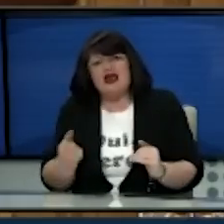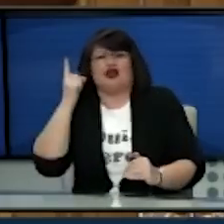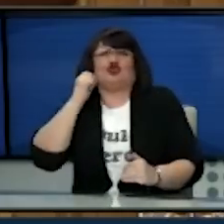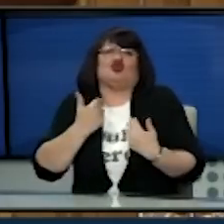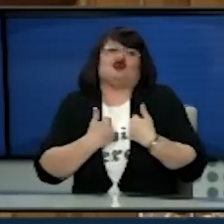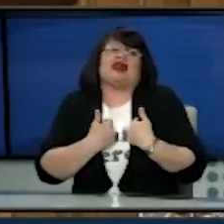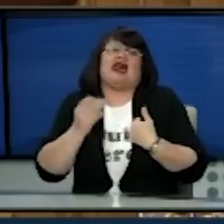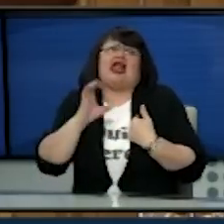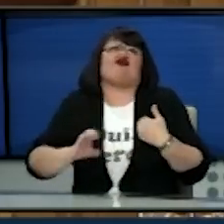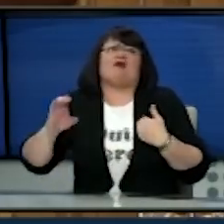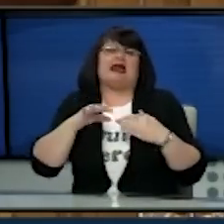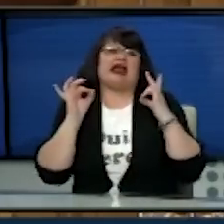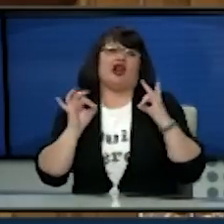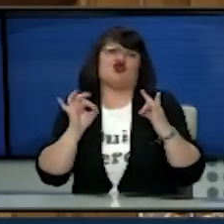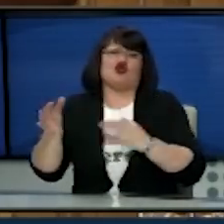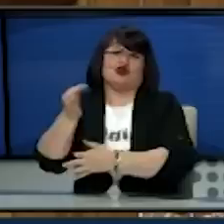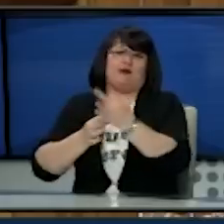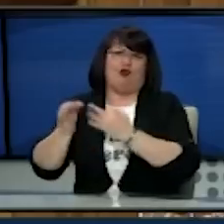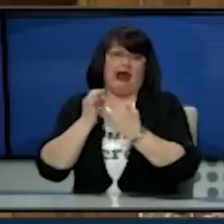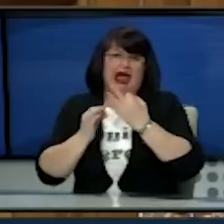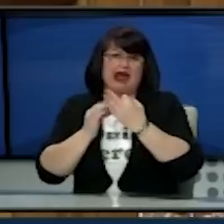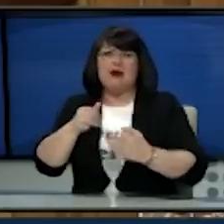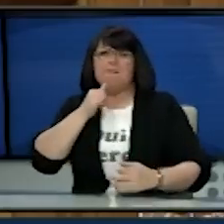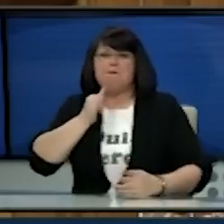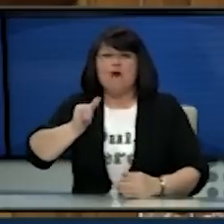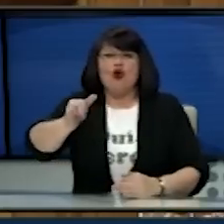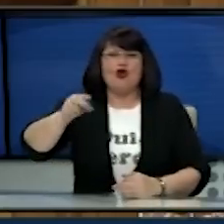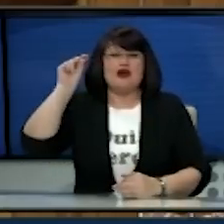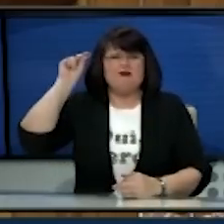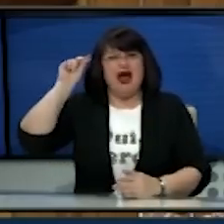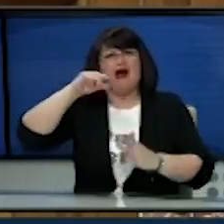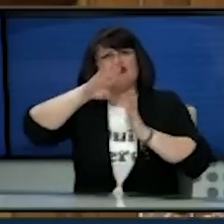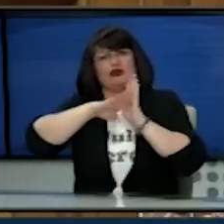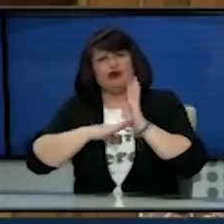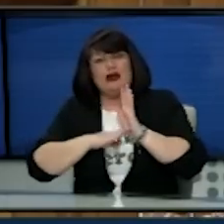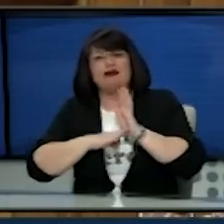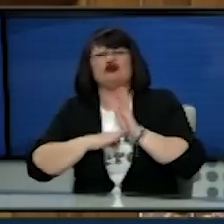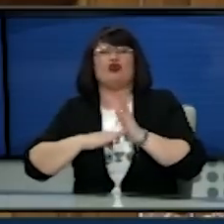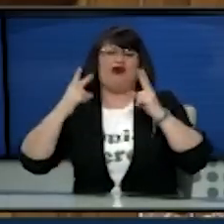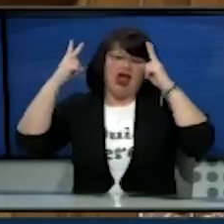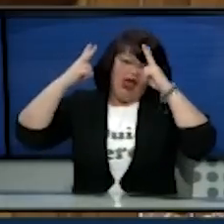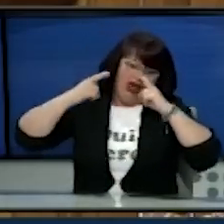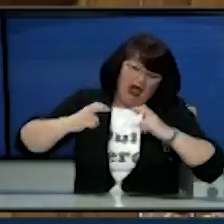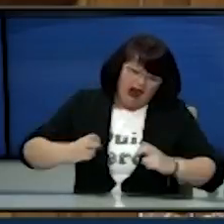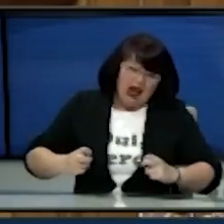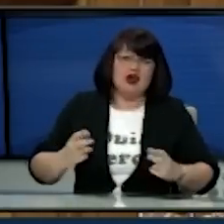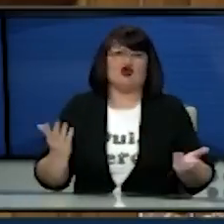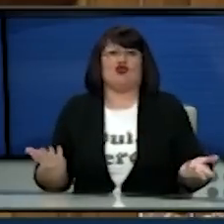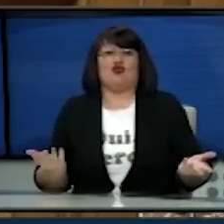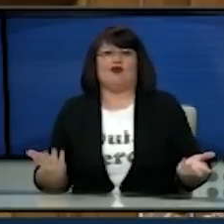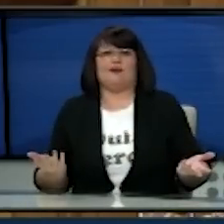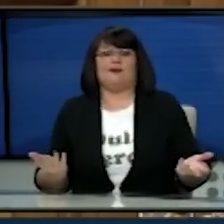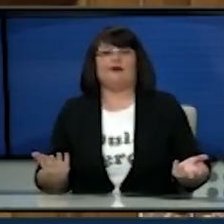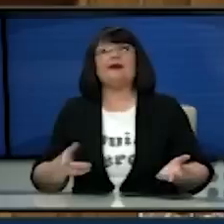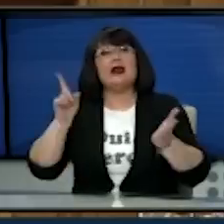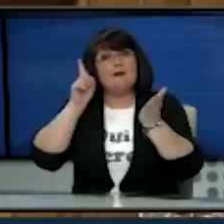περίφημη ευρωπαϊκή κανονικότητα συνοδεύεται από μόνιμες δεσμεύσεις, από μηχανισμούς ελέγχου για την απρόσκοπτη